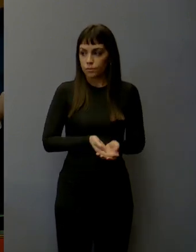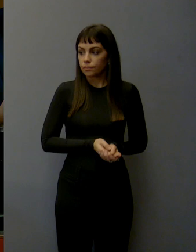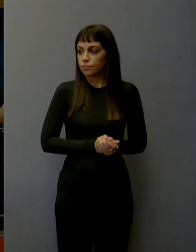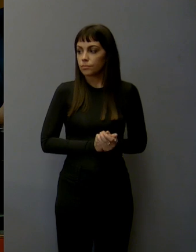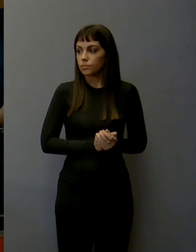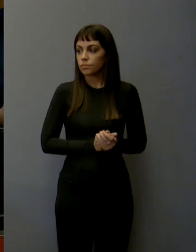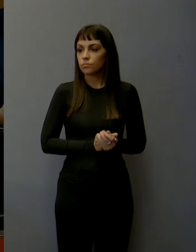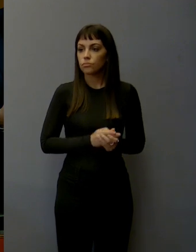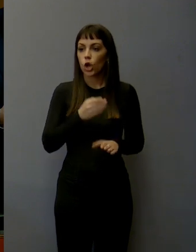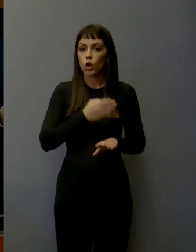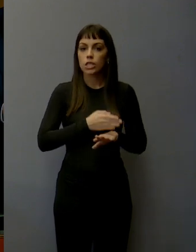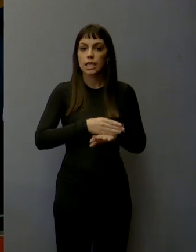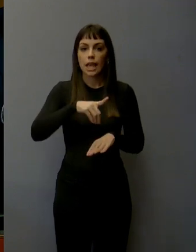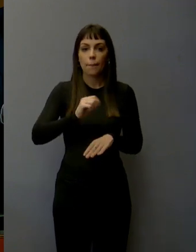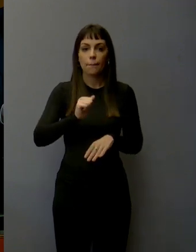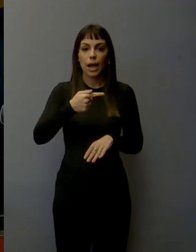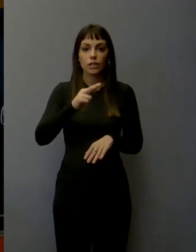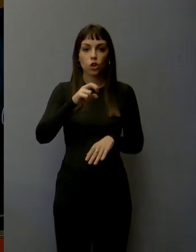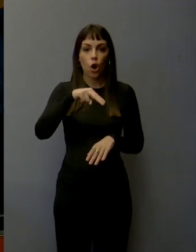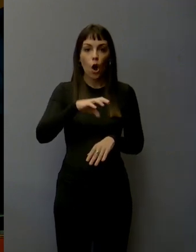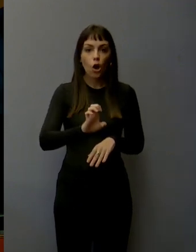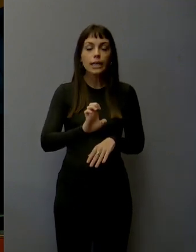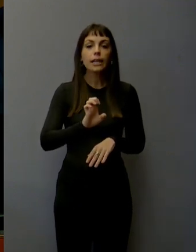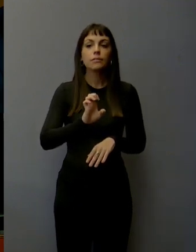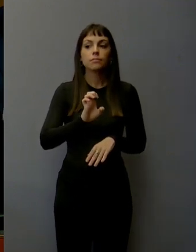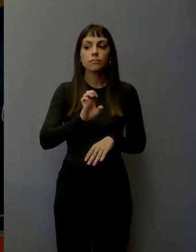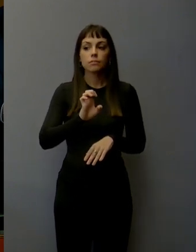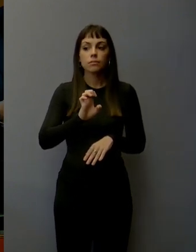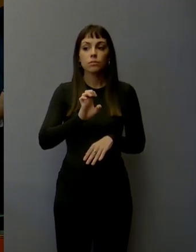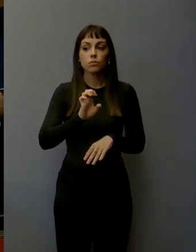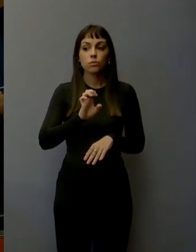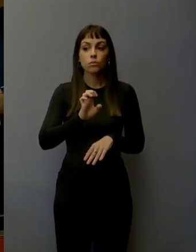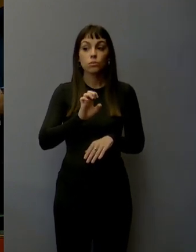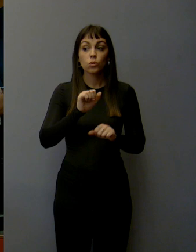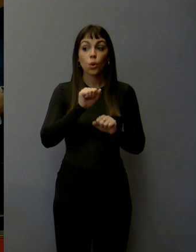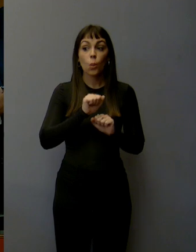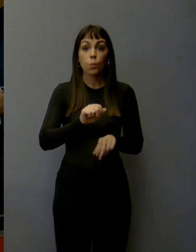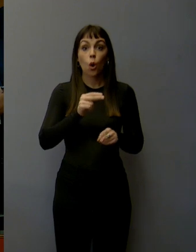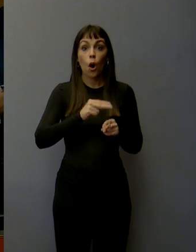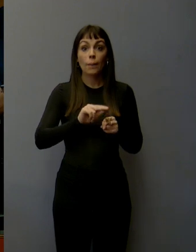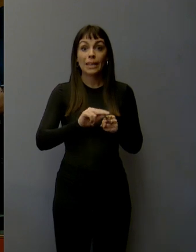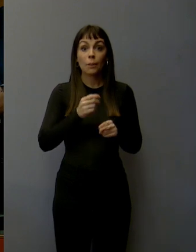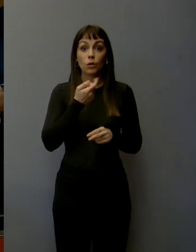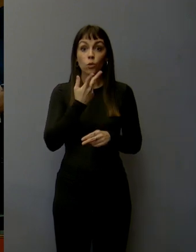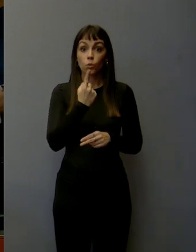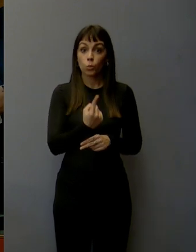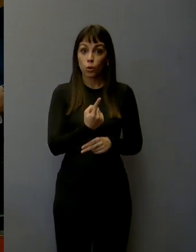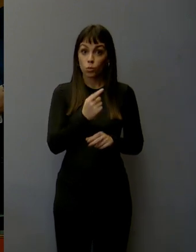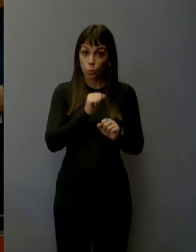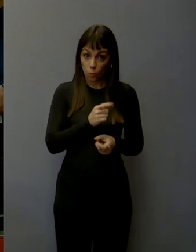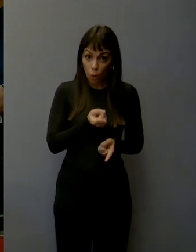consigliere patrone consigliere può illustrare l'emendamento 1